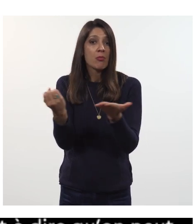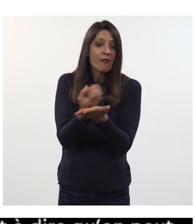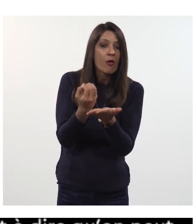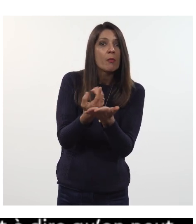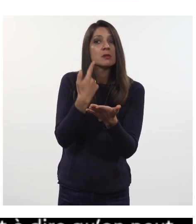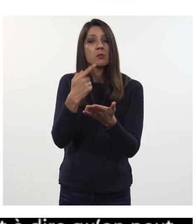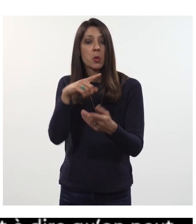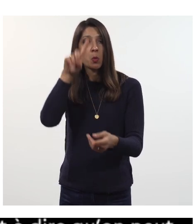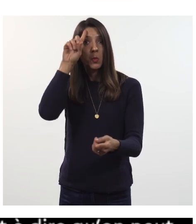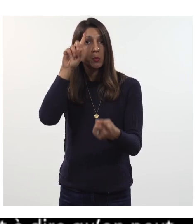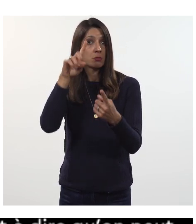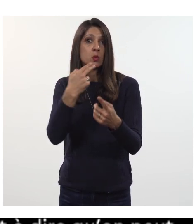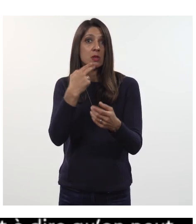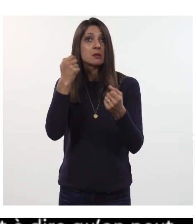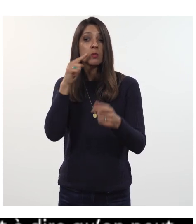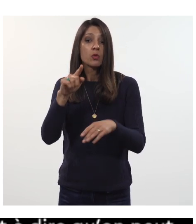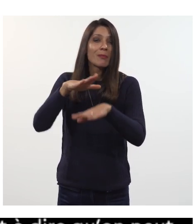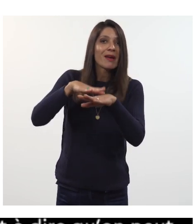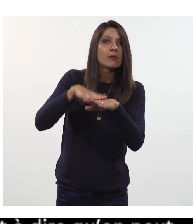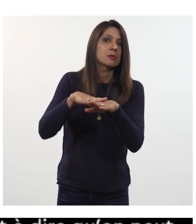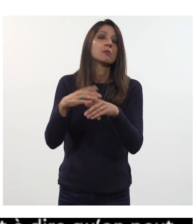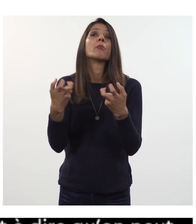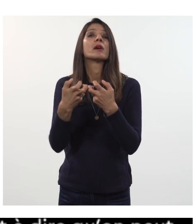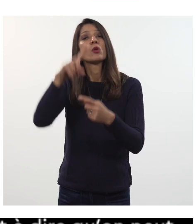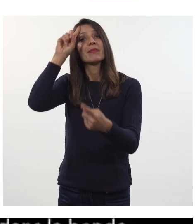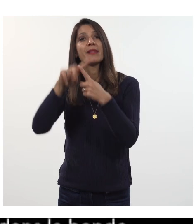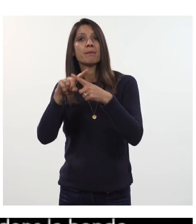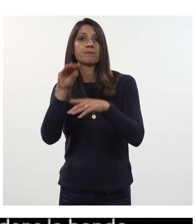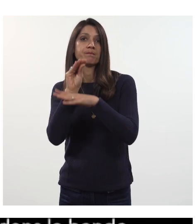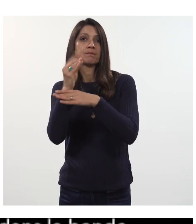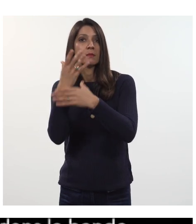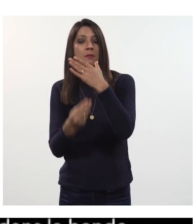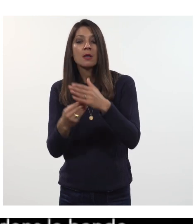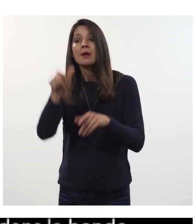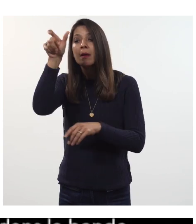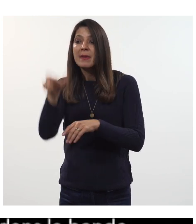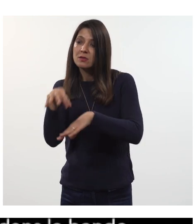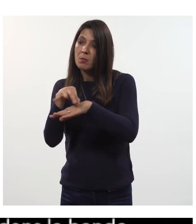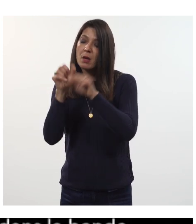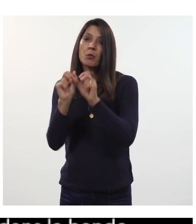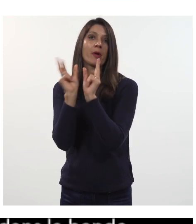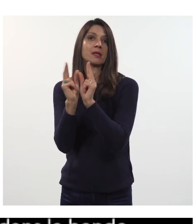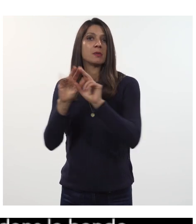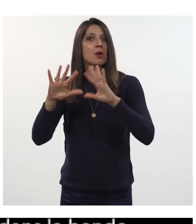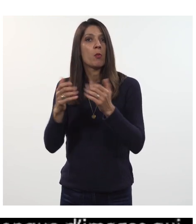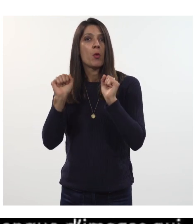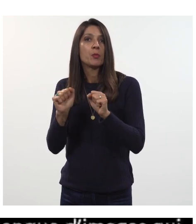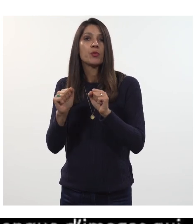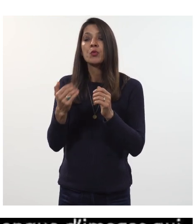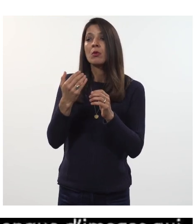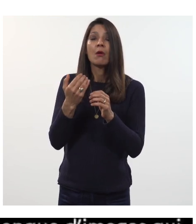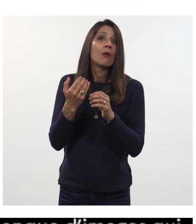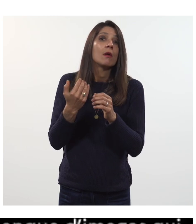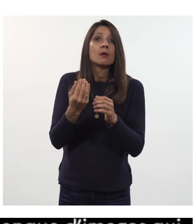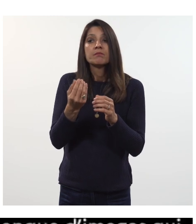prévention, essentiellement quand on parle de dénutrition, pour expliquer à vos patients comment mettre en place une alimentation équilibrée,